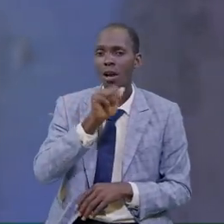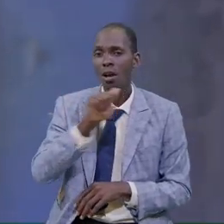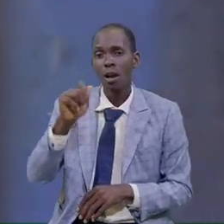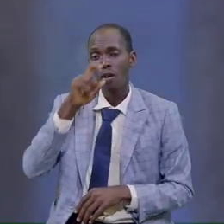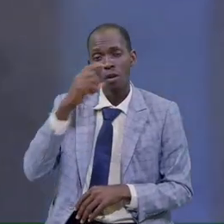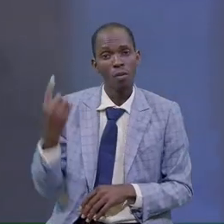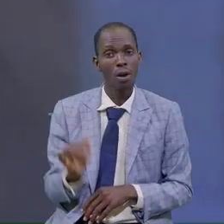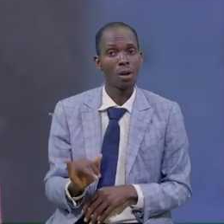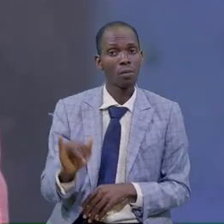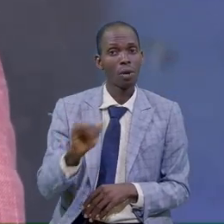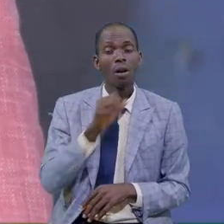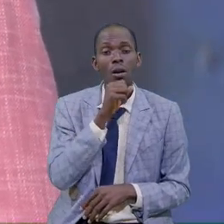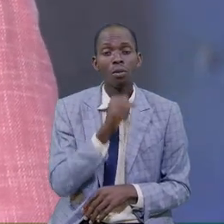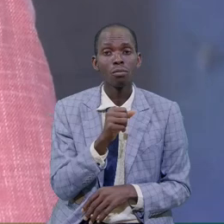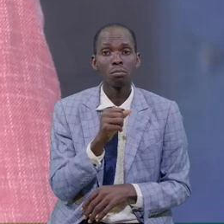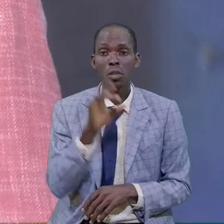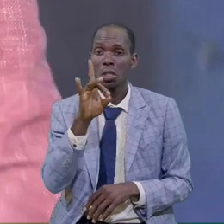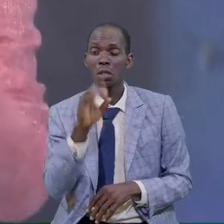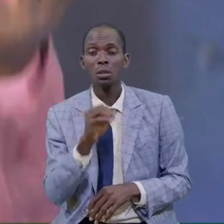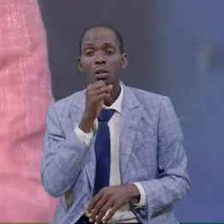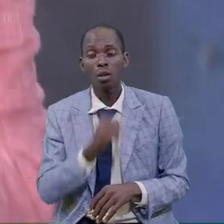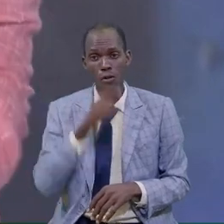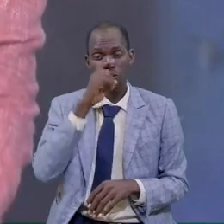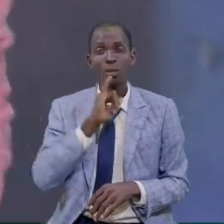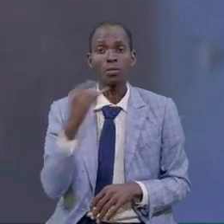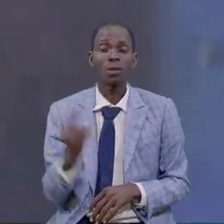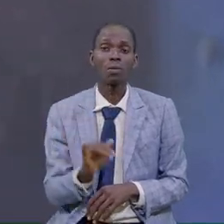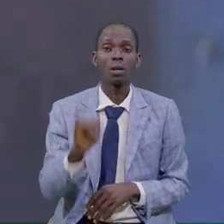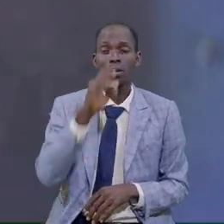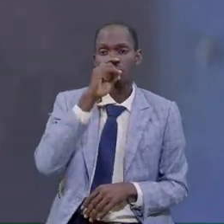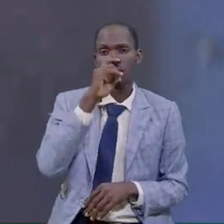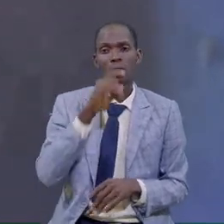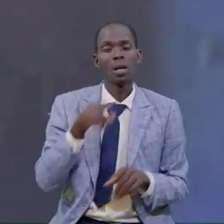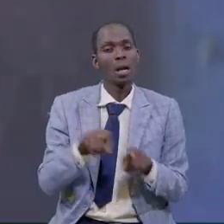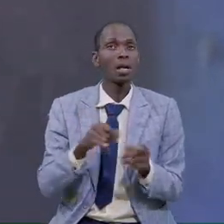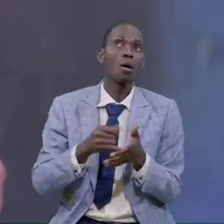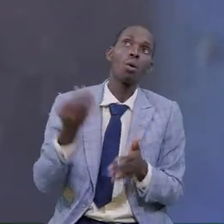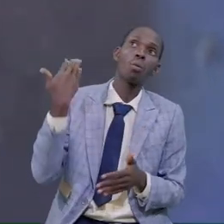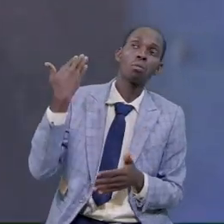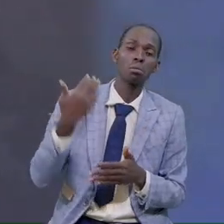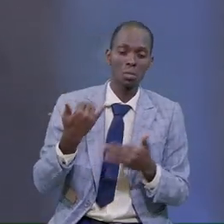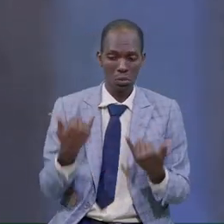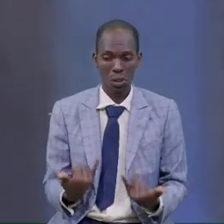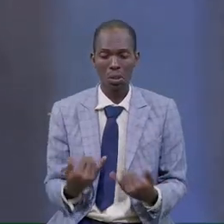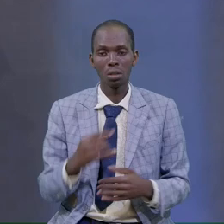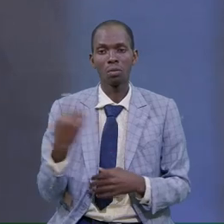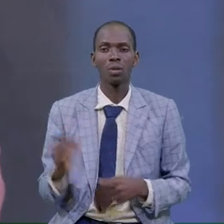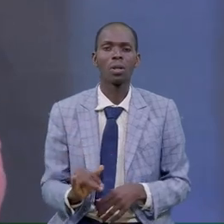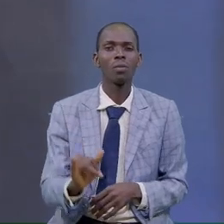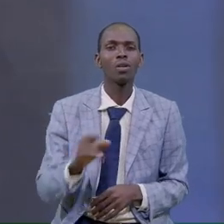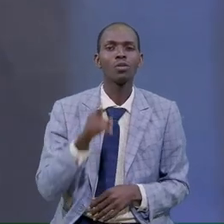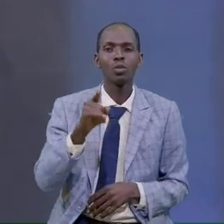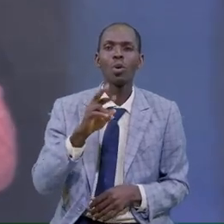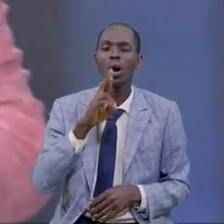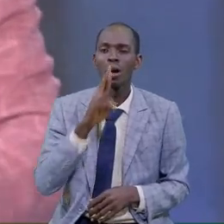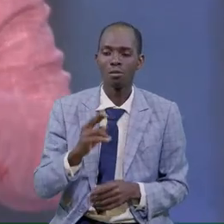insensé pour toujours, c'est ce que je faisais jusqu'à aujourd'hui et ce serait toujours comme ça. Tu résistes au changement.